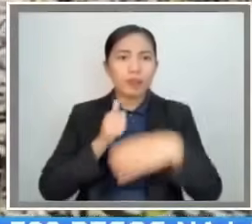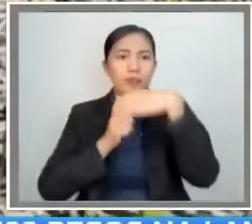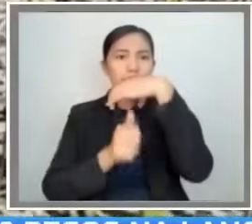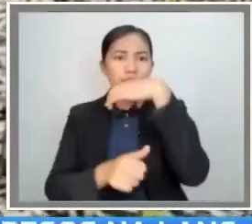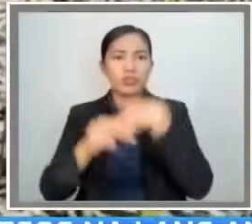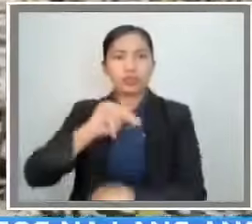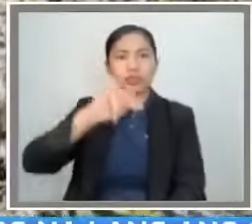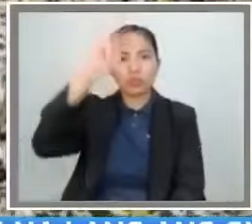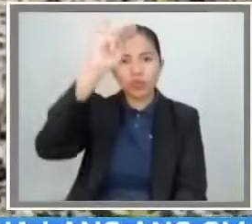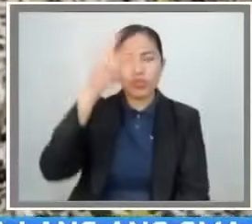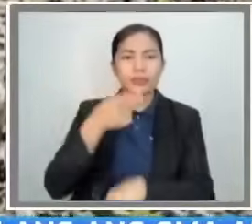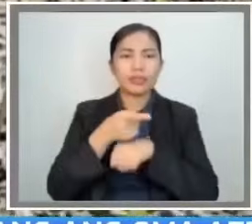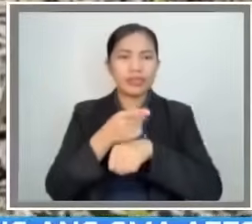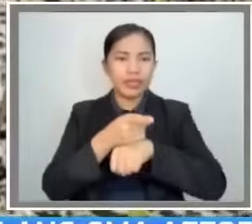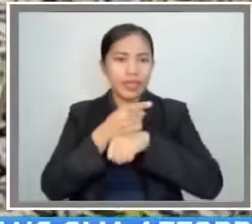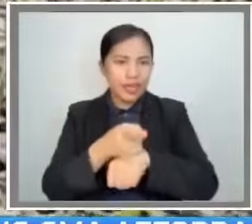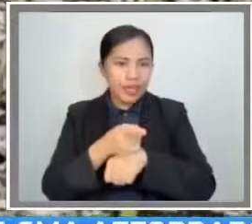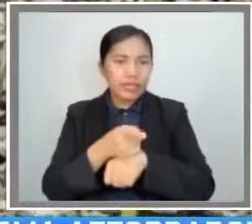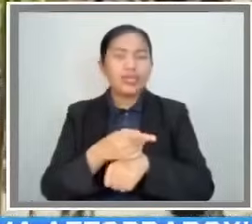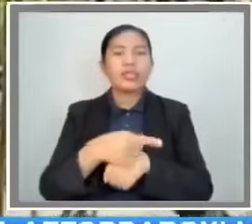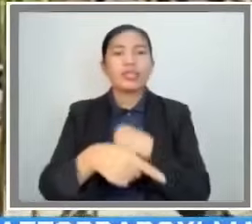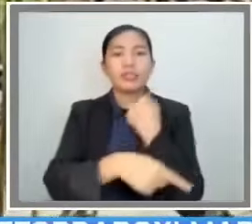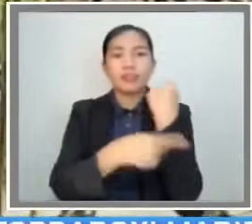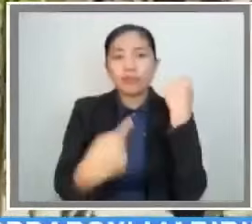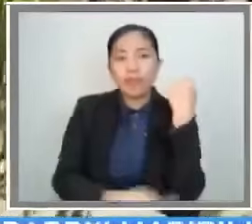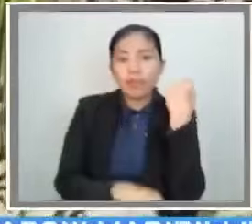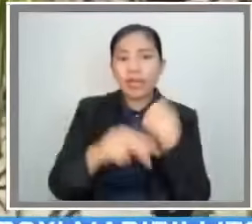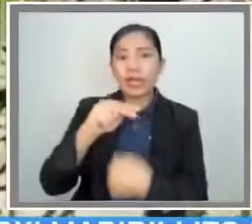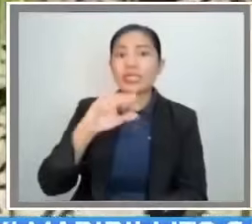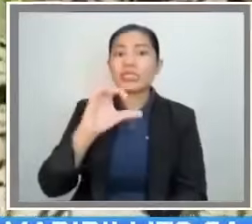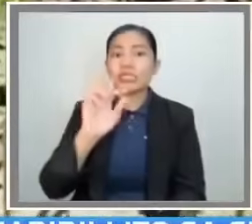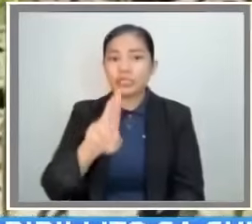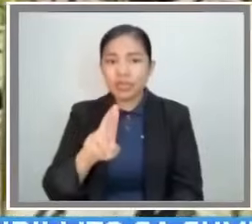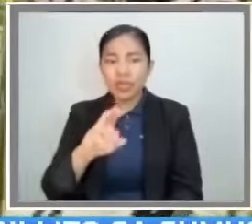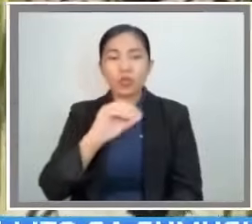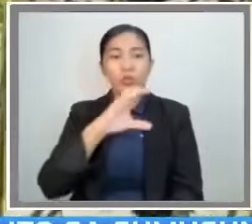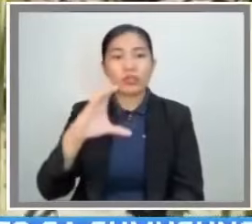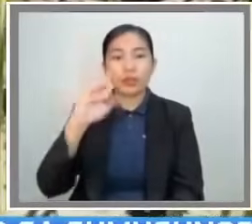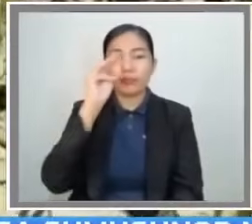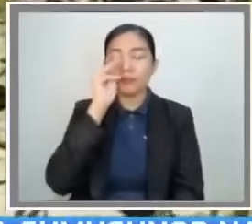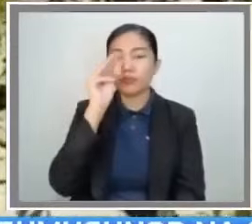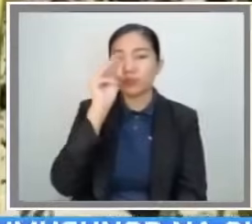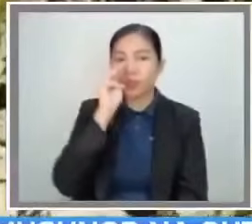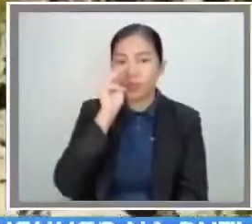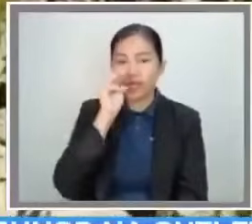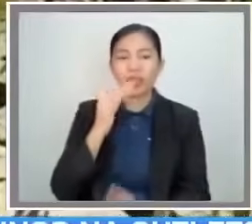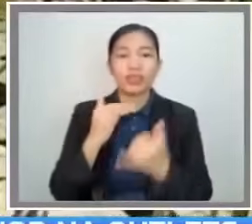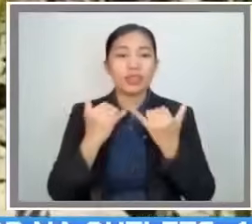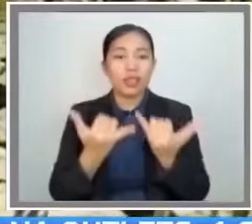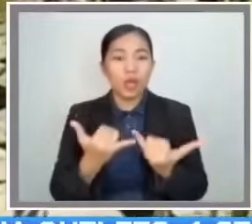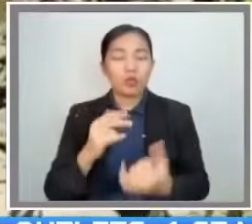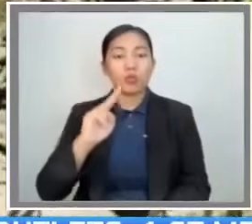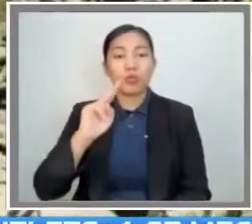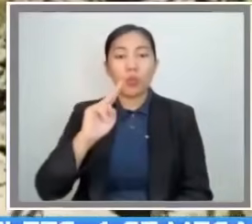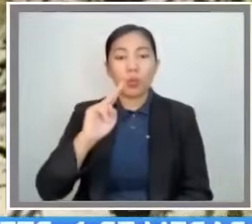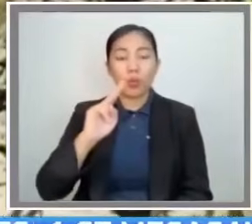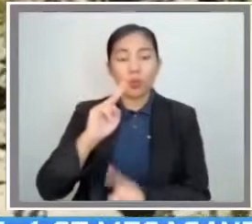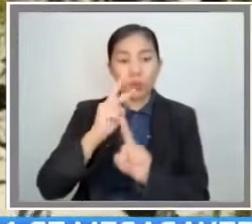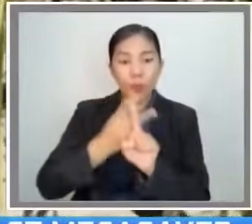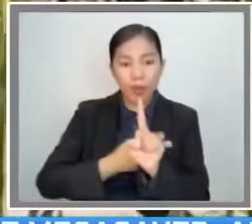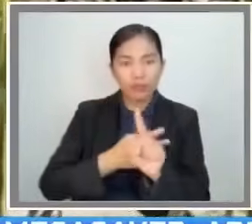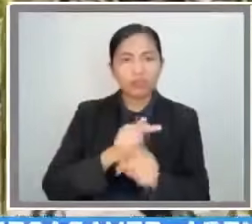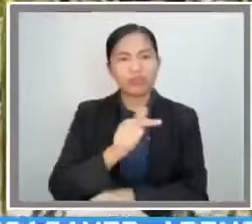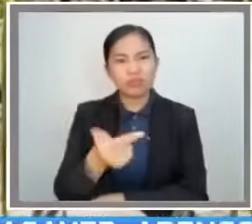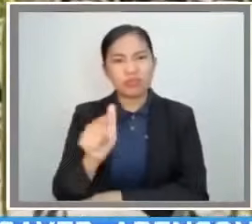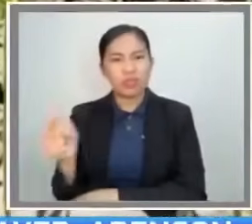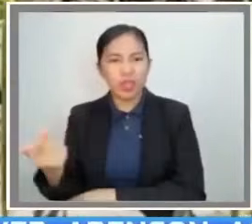Metro Manila at Occidental Mindoro. Ito naman ang dalawang magkasunod na buwan na mas mababa sa normal ang pag-ulan sa isang lugar.